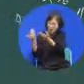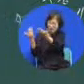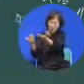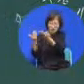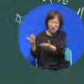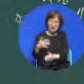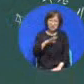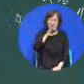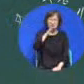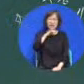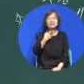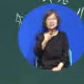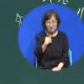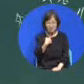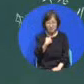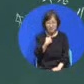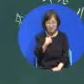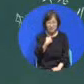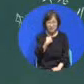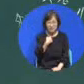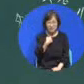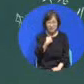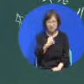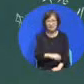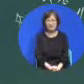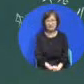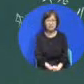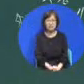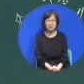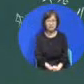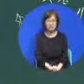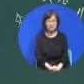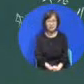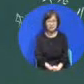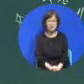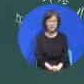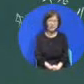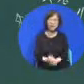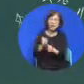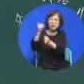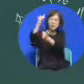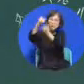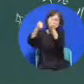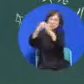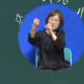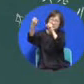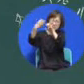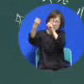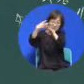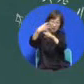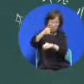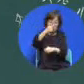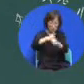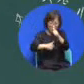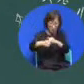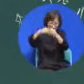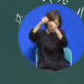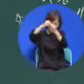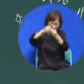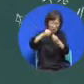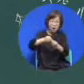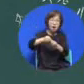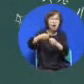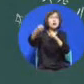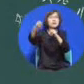well, but then she would reserve that and then give that as offering to the church. 두고 하나님은 응답하셨어요. But as time went,